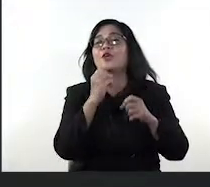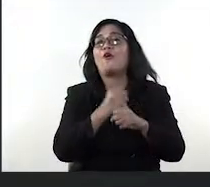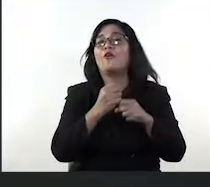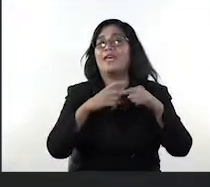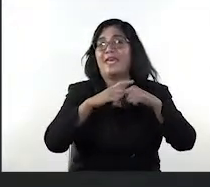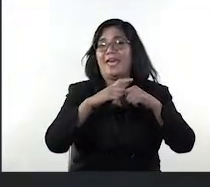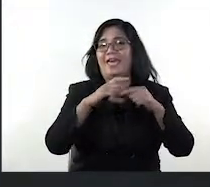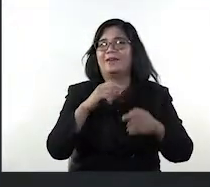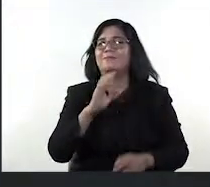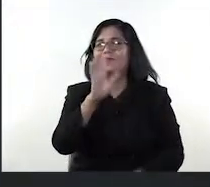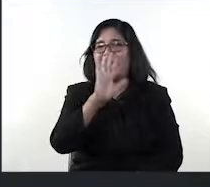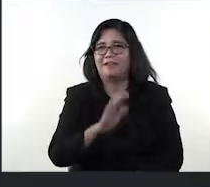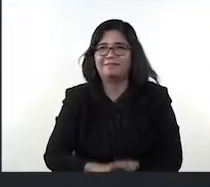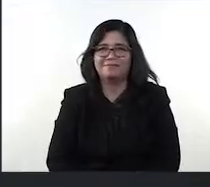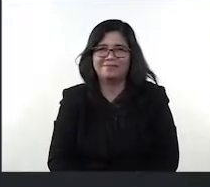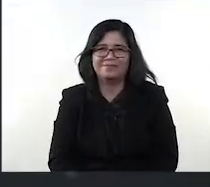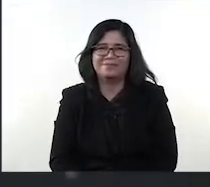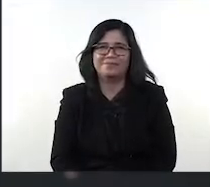ini memang kalau berbulan-bulan